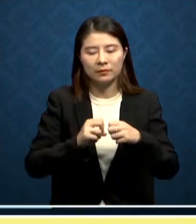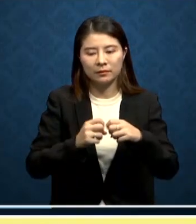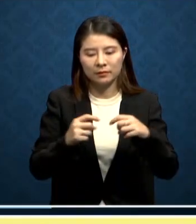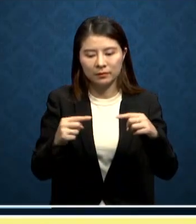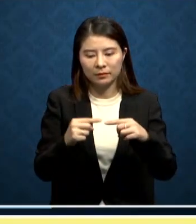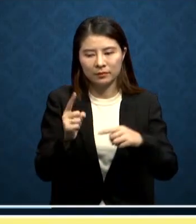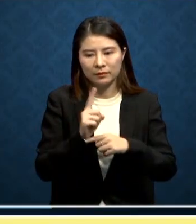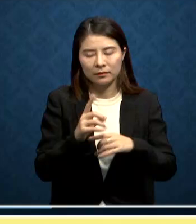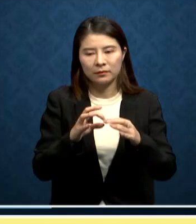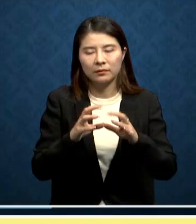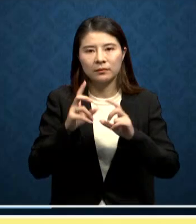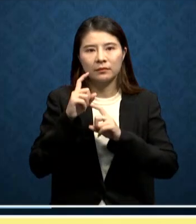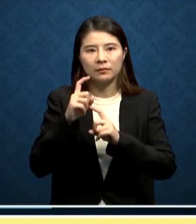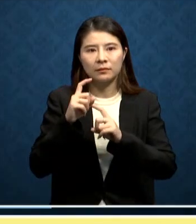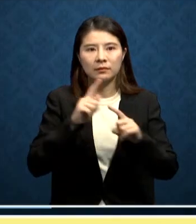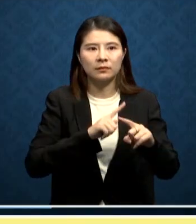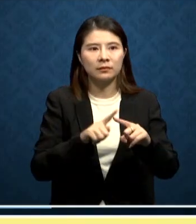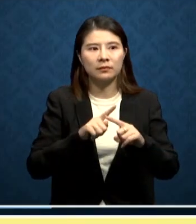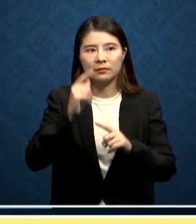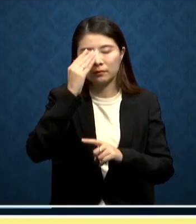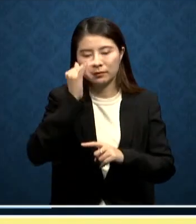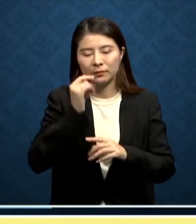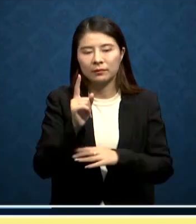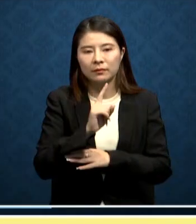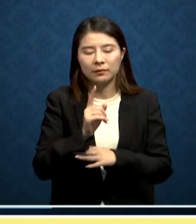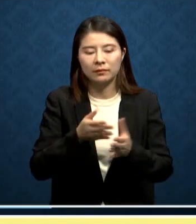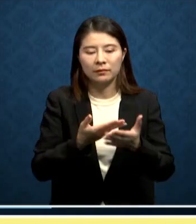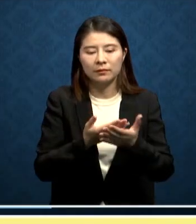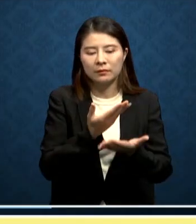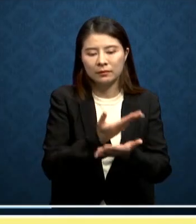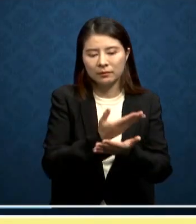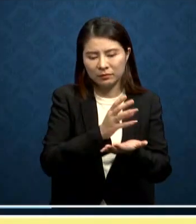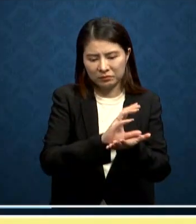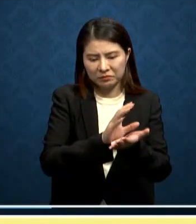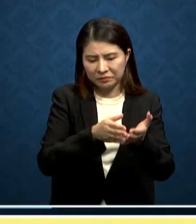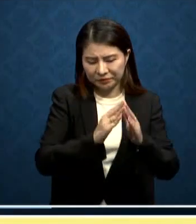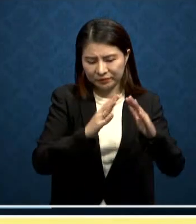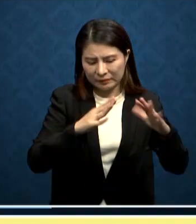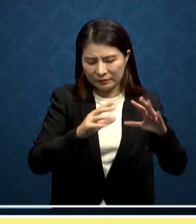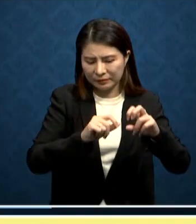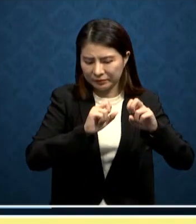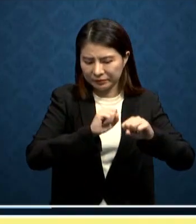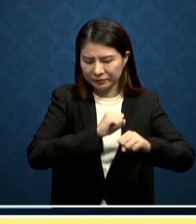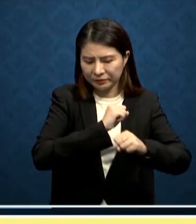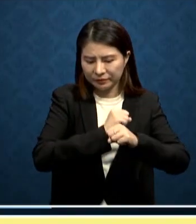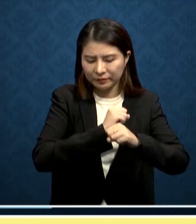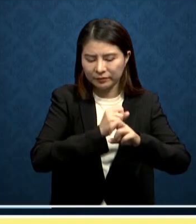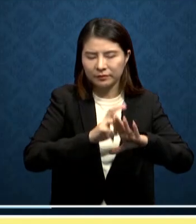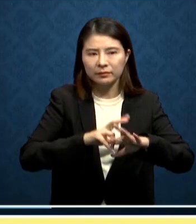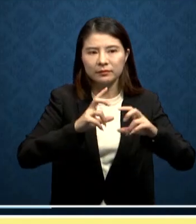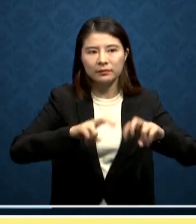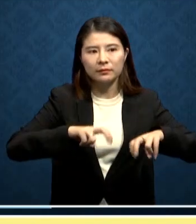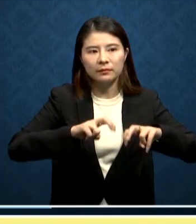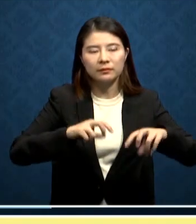ในเรื่องของอุบัติเหตุเพราะว่าตั้งแต่ตั้งกองทุนมาผมก็วิเคราะห์ในเรื่องของอุบัติเหตุนะแต่